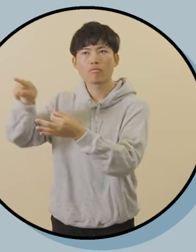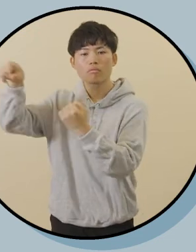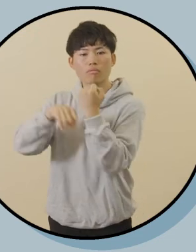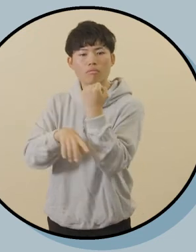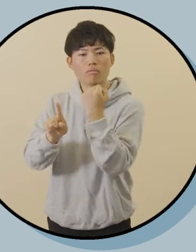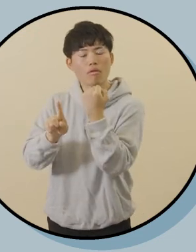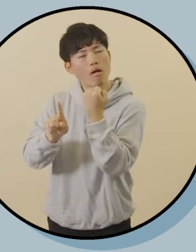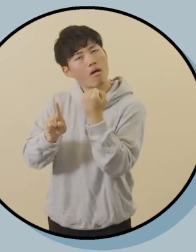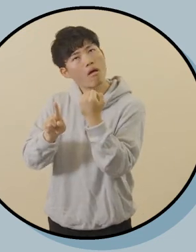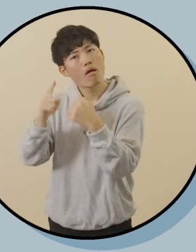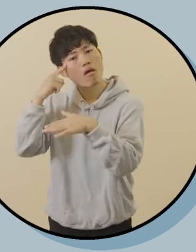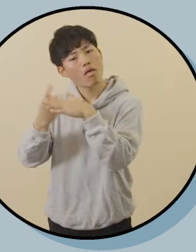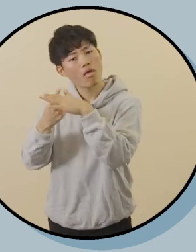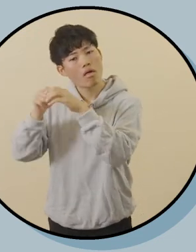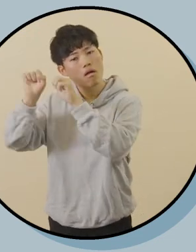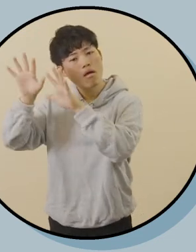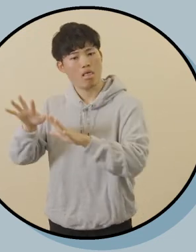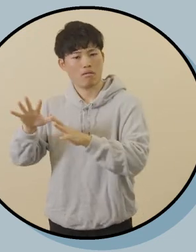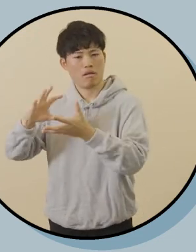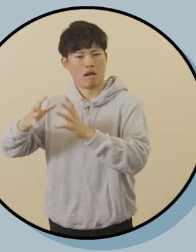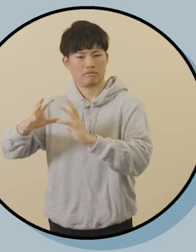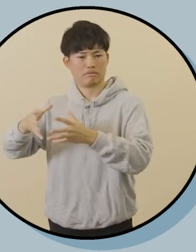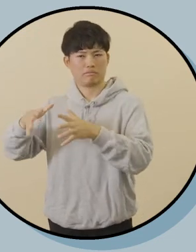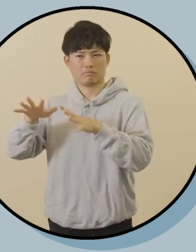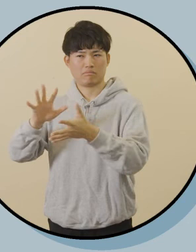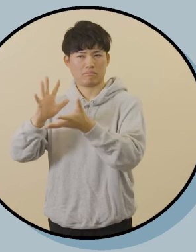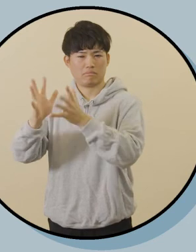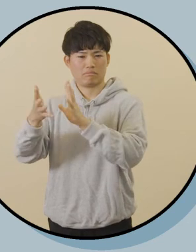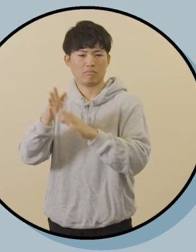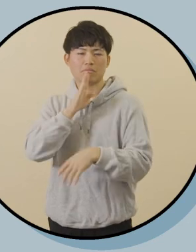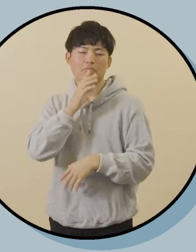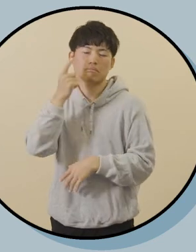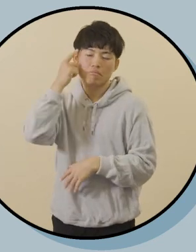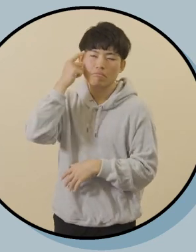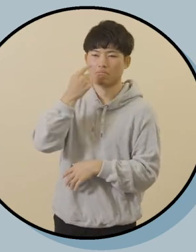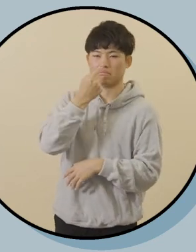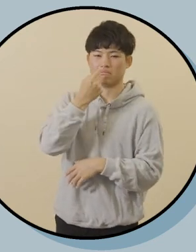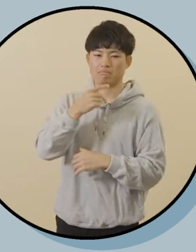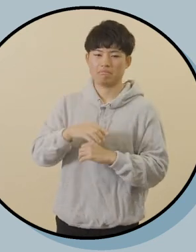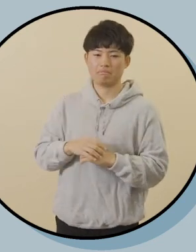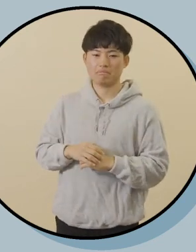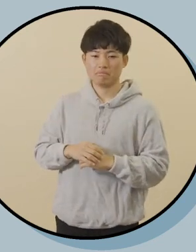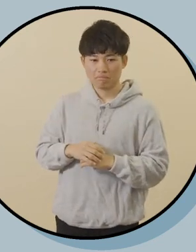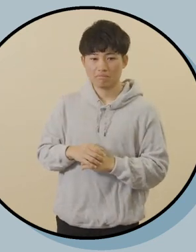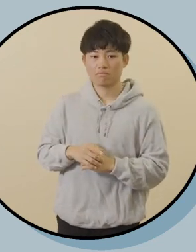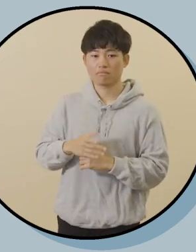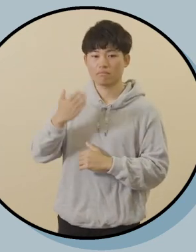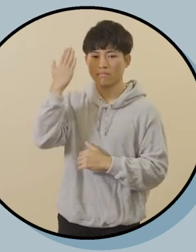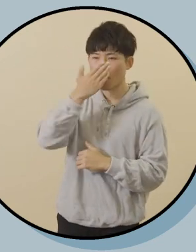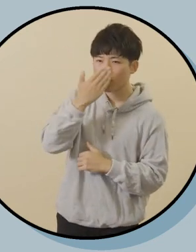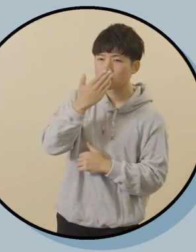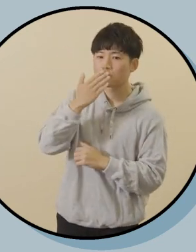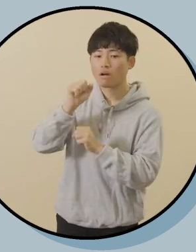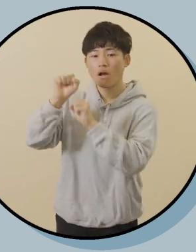食べてるものとかが、ちょっと見えづらくなってる世界になってたんだなっていうのが実感できたのもあ